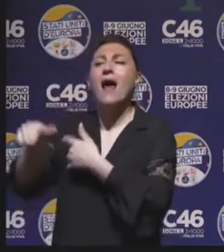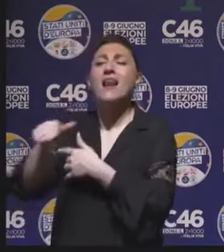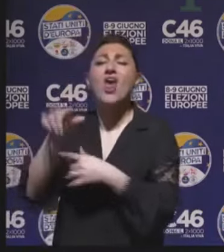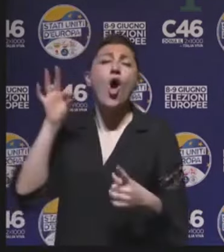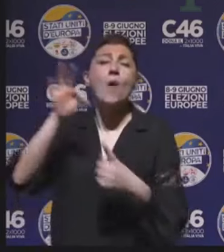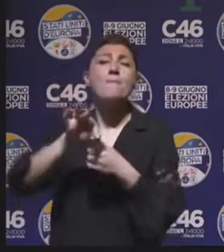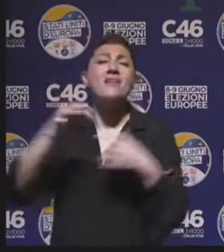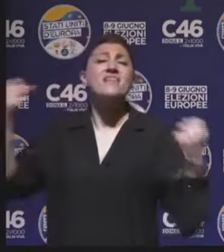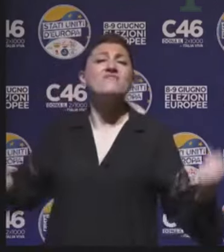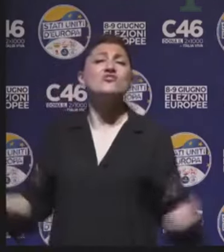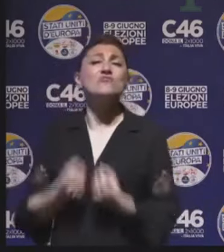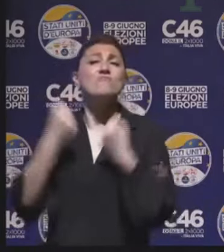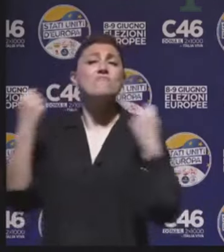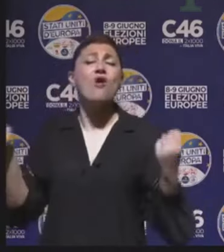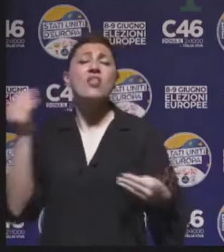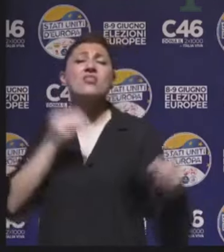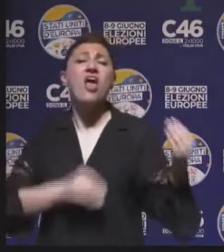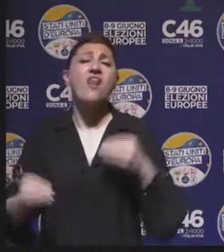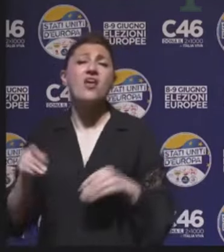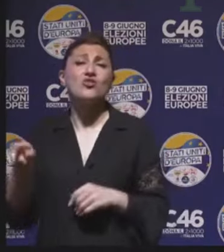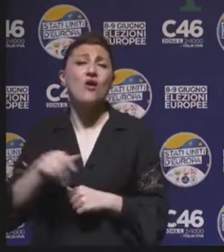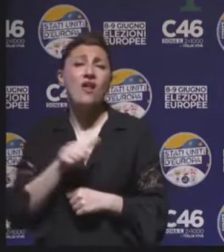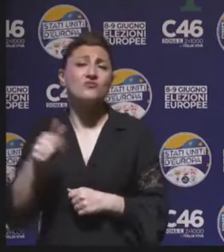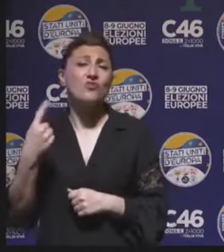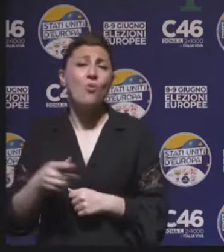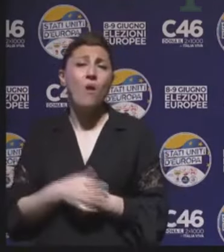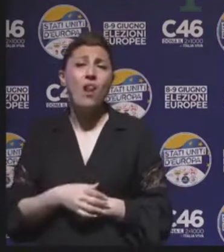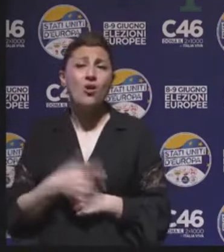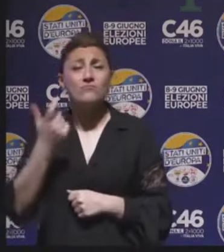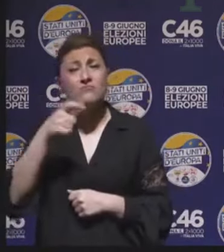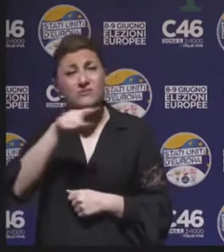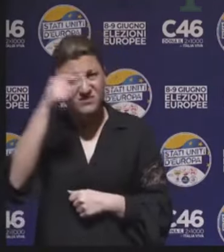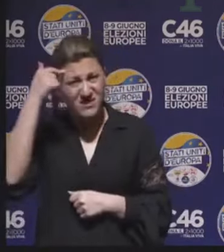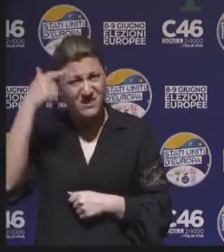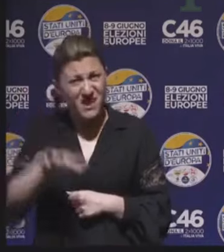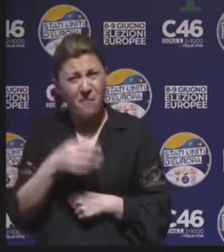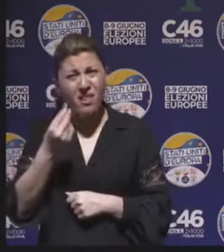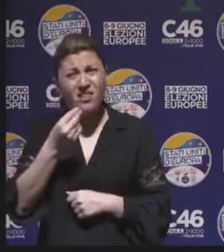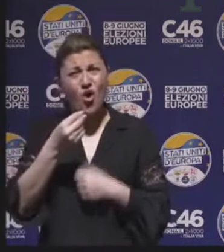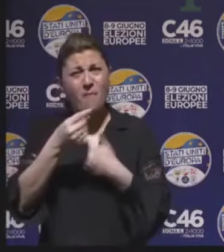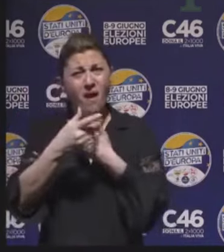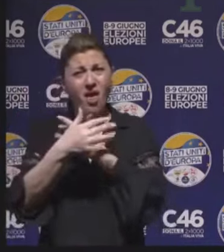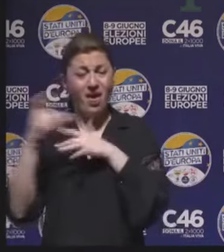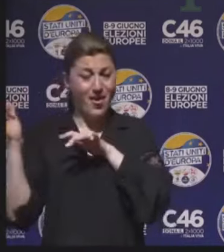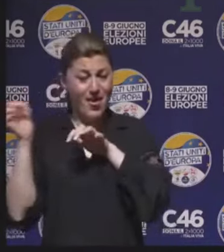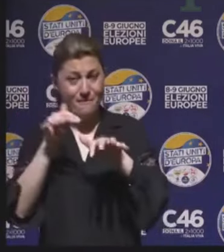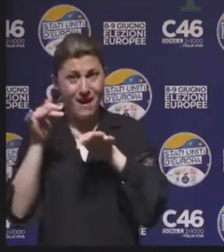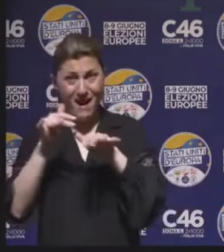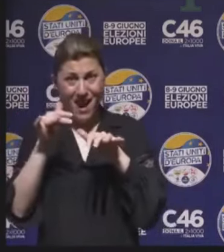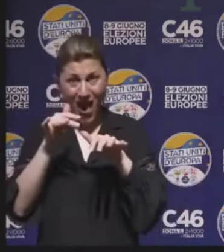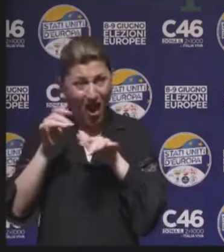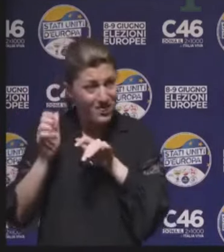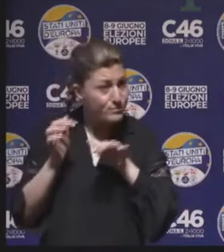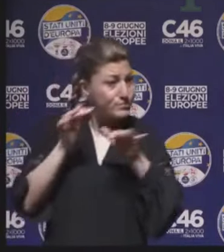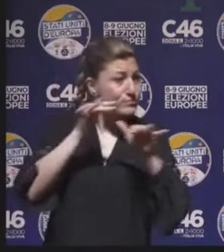elettorale perché Sapete quanti sono i migranti che se va bene andranno in Albania